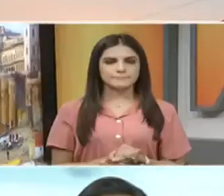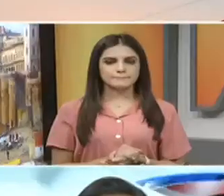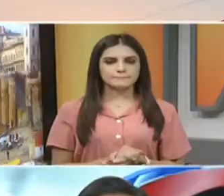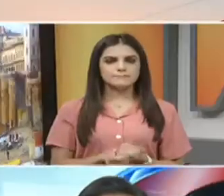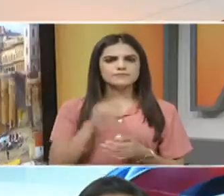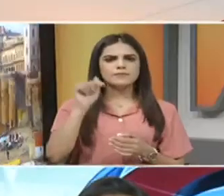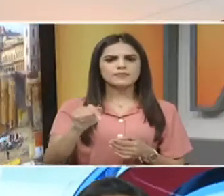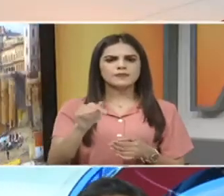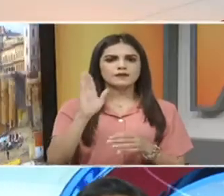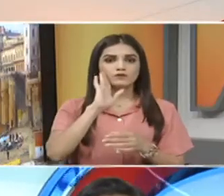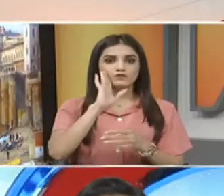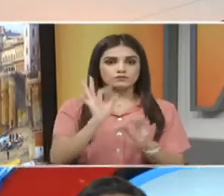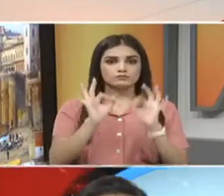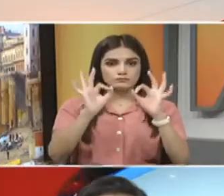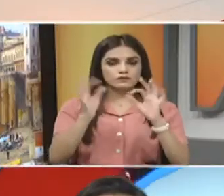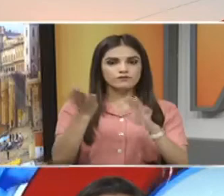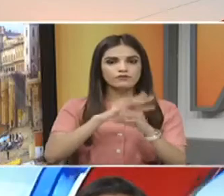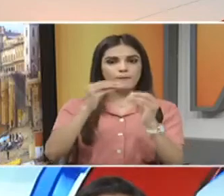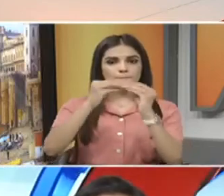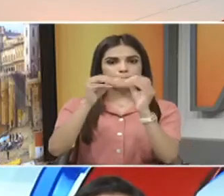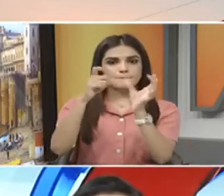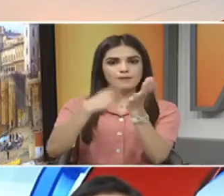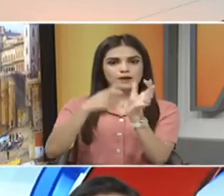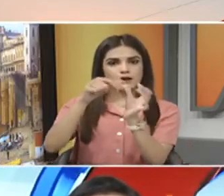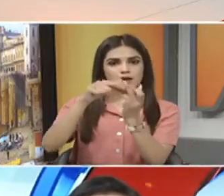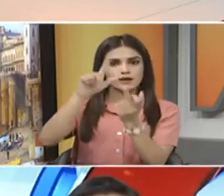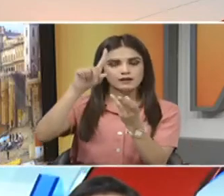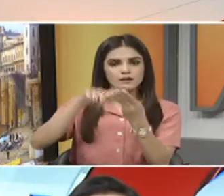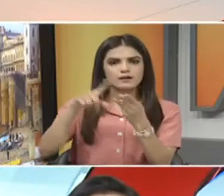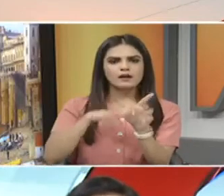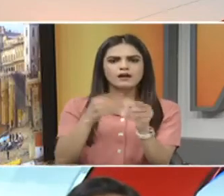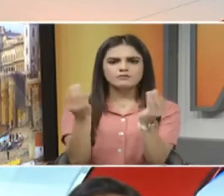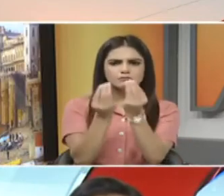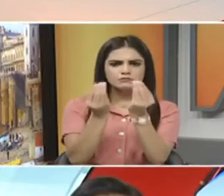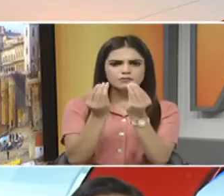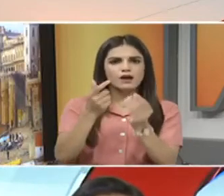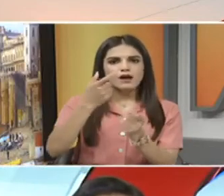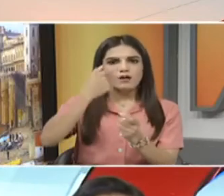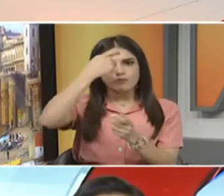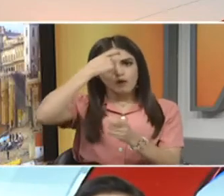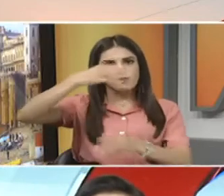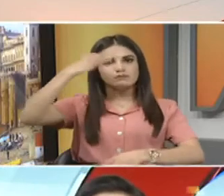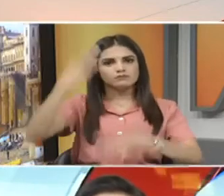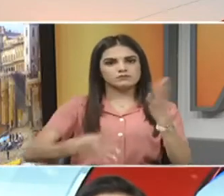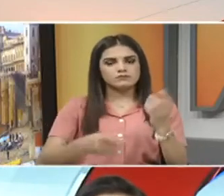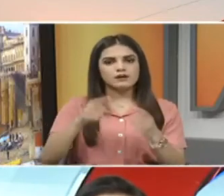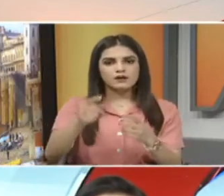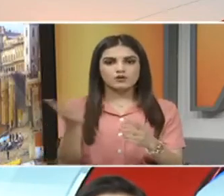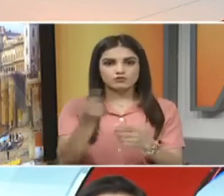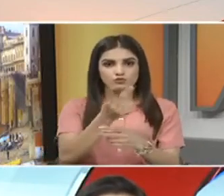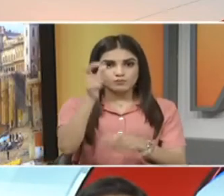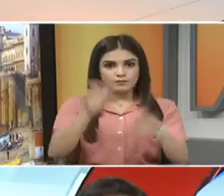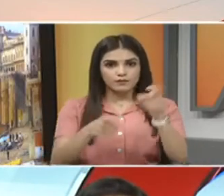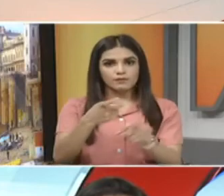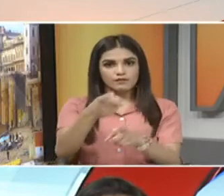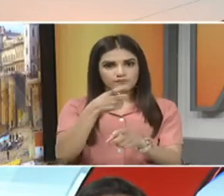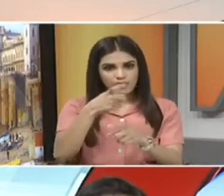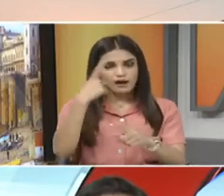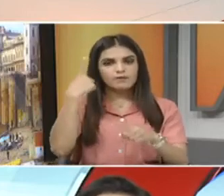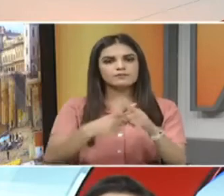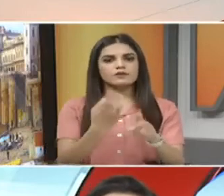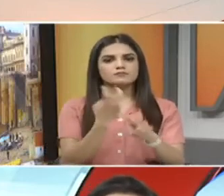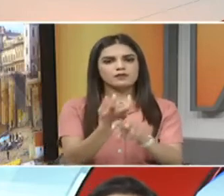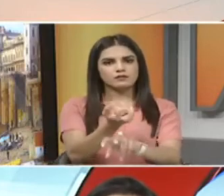और अब एक अहम खबर आई है बरेली से, जहां पर मामूली बात पर बवाल हो गया है जिसके बाद फायरिंग और पथराव